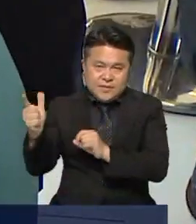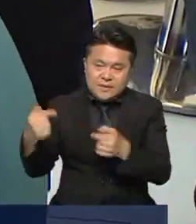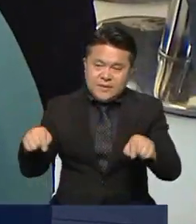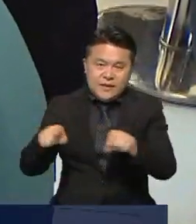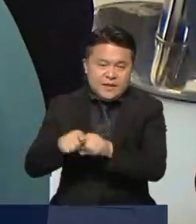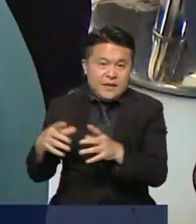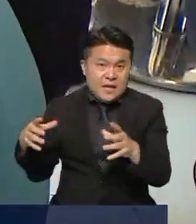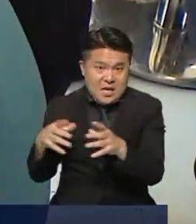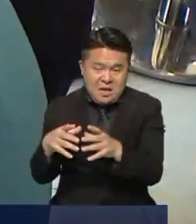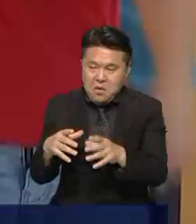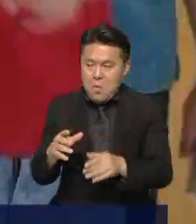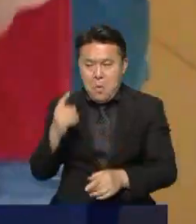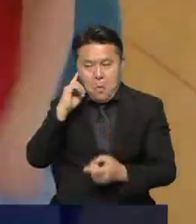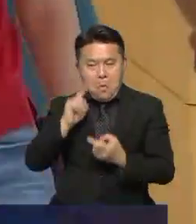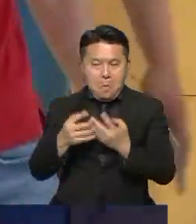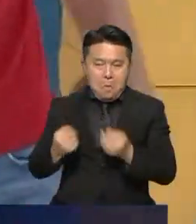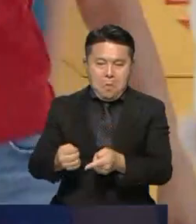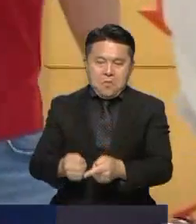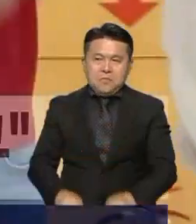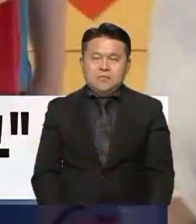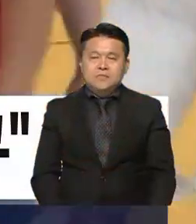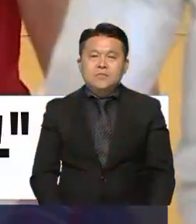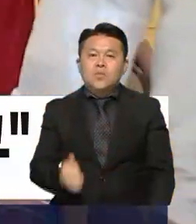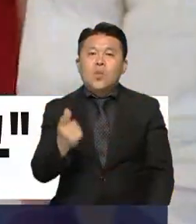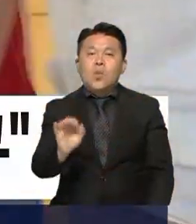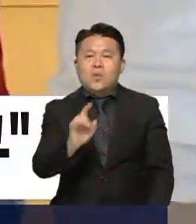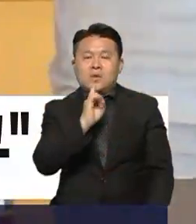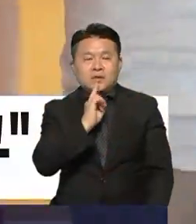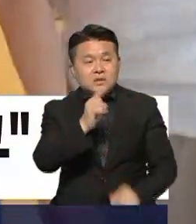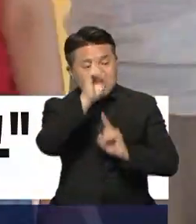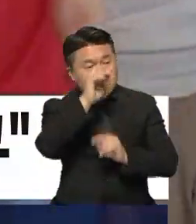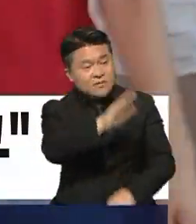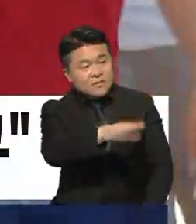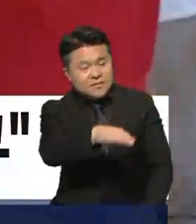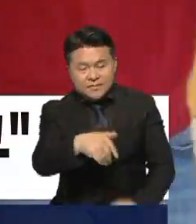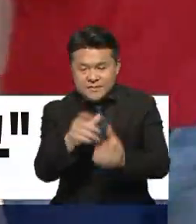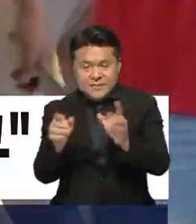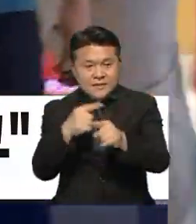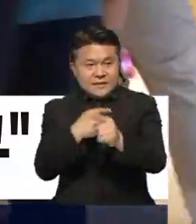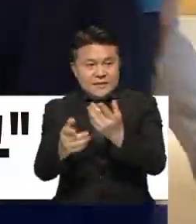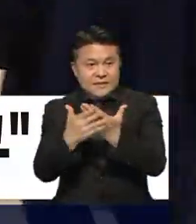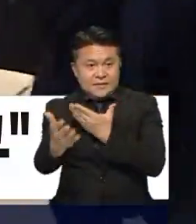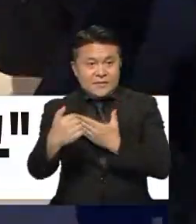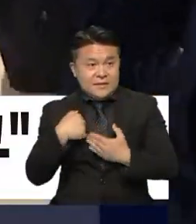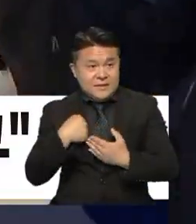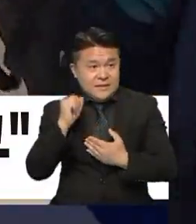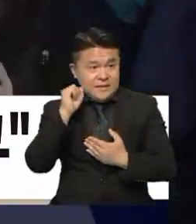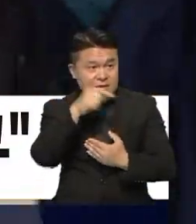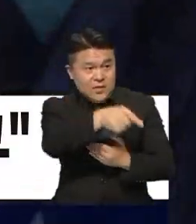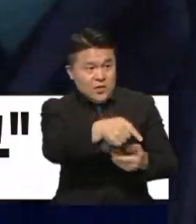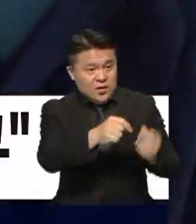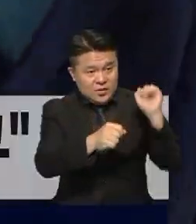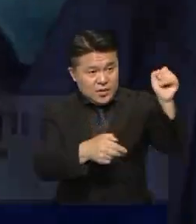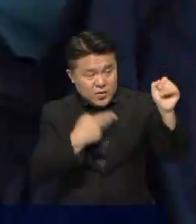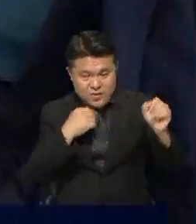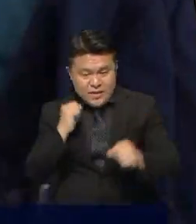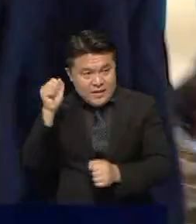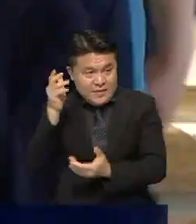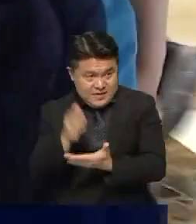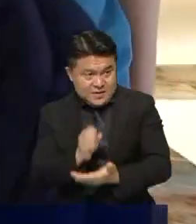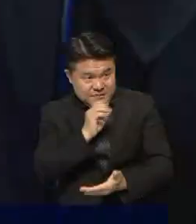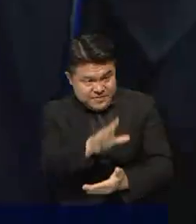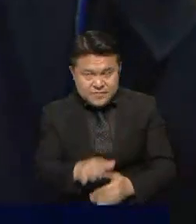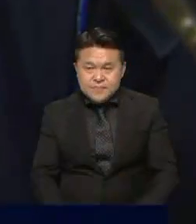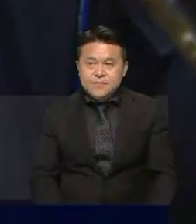편성돼 주목을 받았습니다. 이 자리에서 홍 의원은 이 고문에게 전당대회에 출마하지 않으면 자신도 하지 않겠다는 취지로